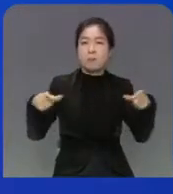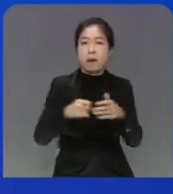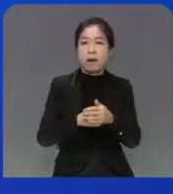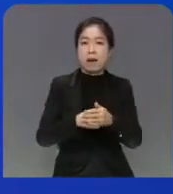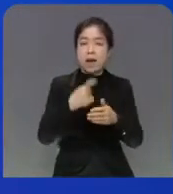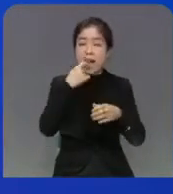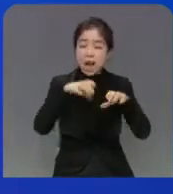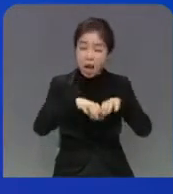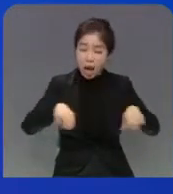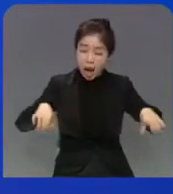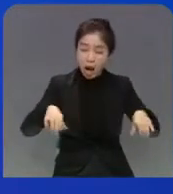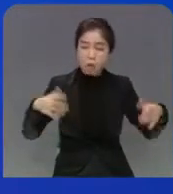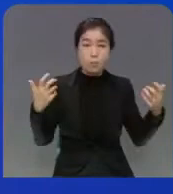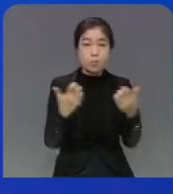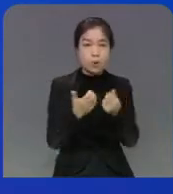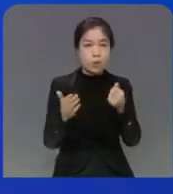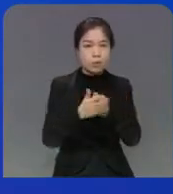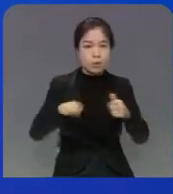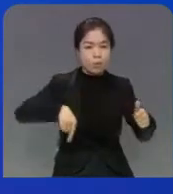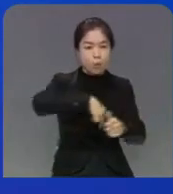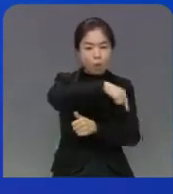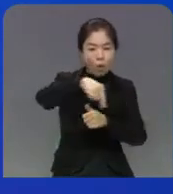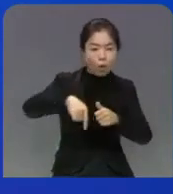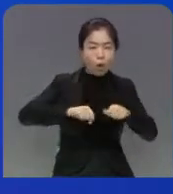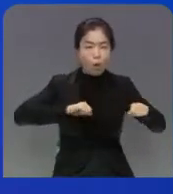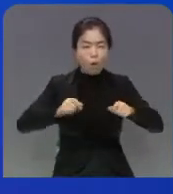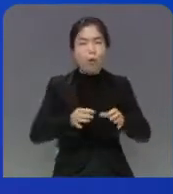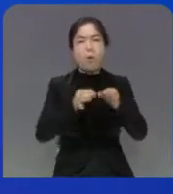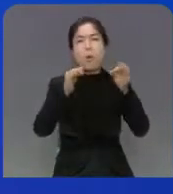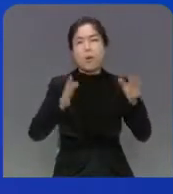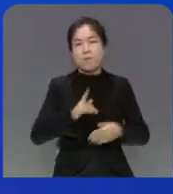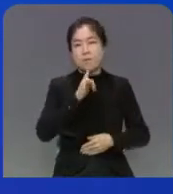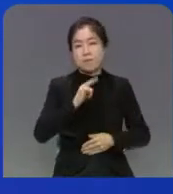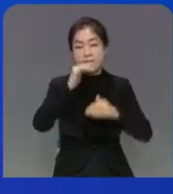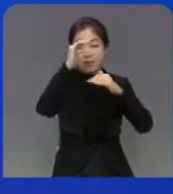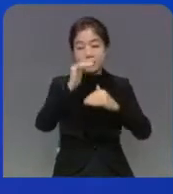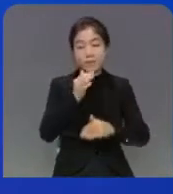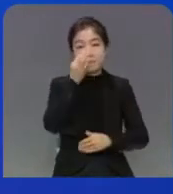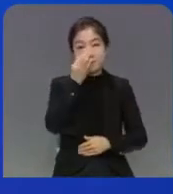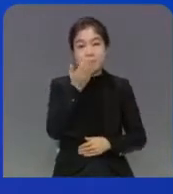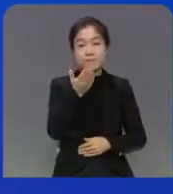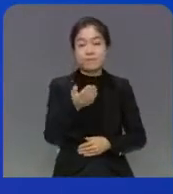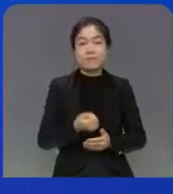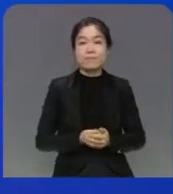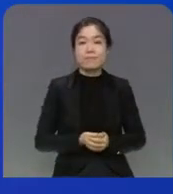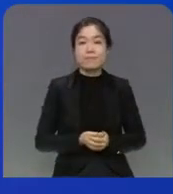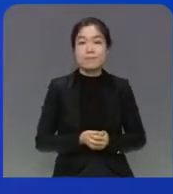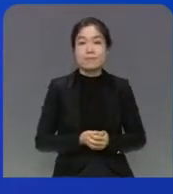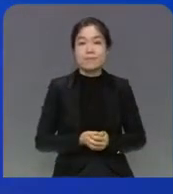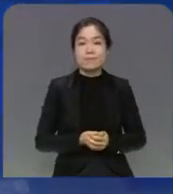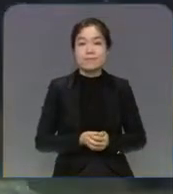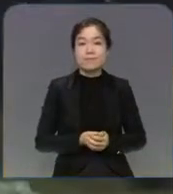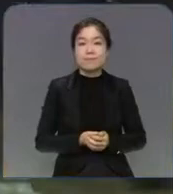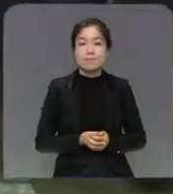갈치 풍어도 이어지면서 부둣가도 모처럼 활기를 되찾고 있습니다. 보도에 김혜린 기자입니다.